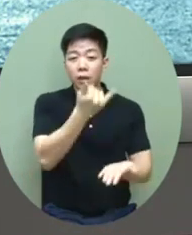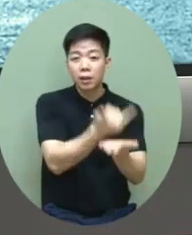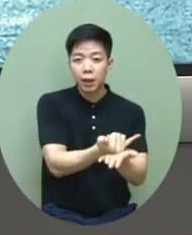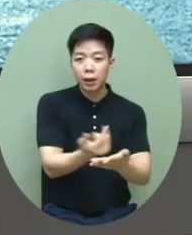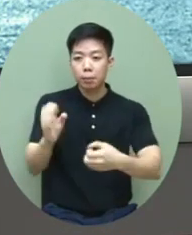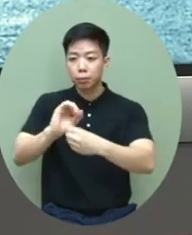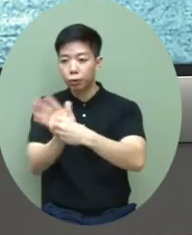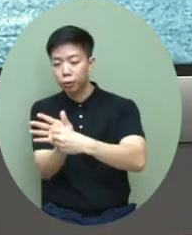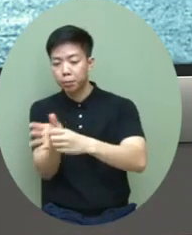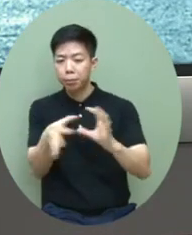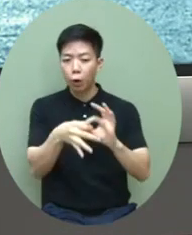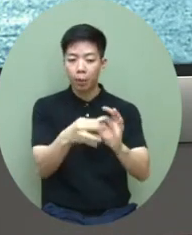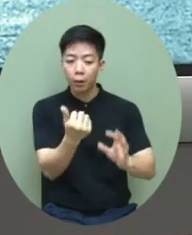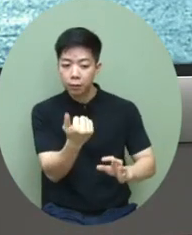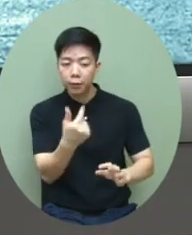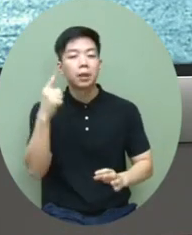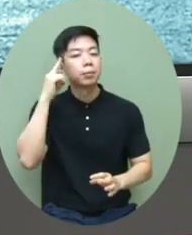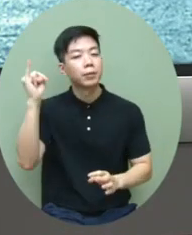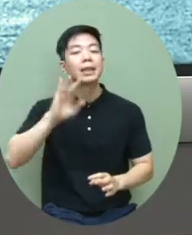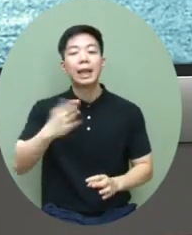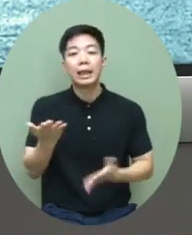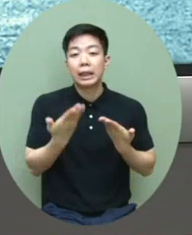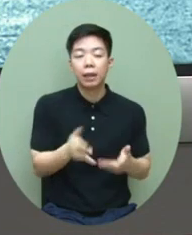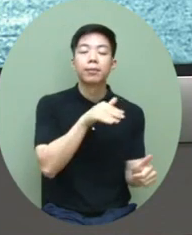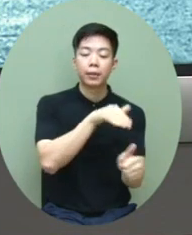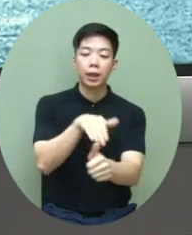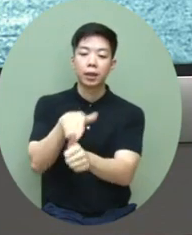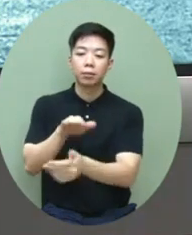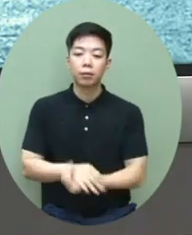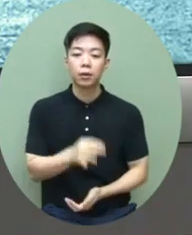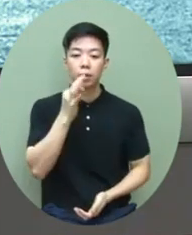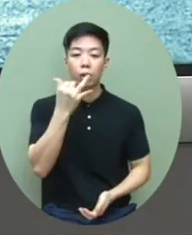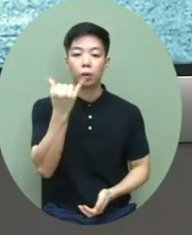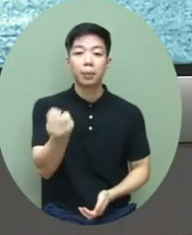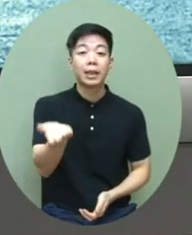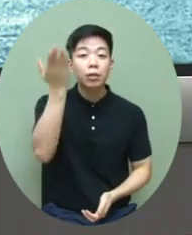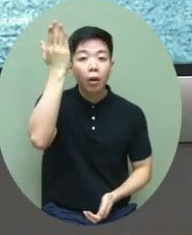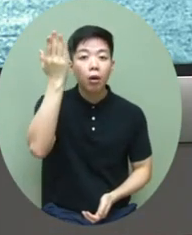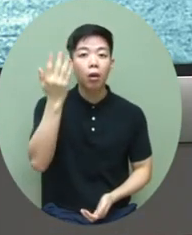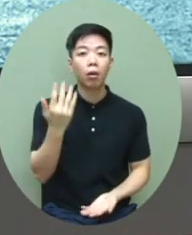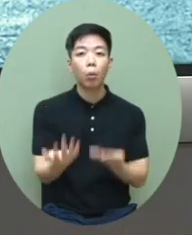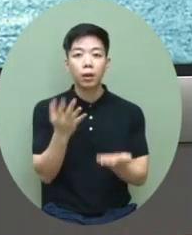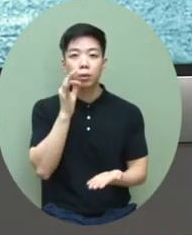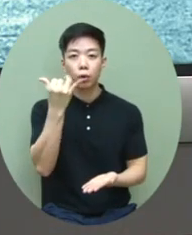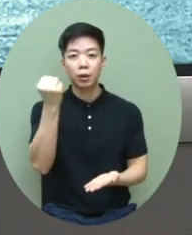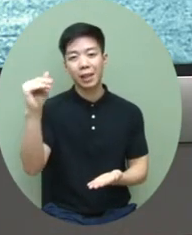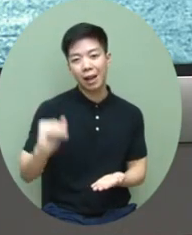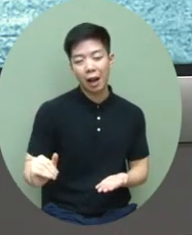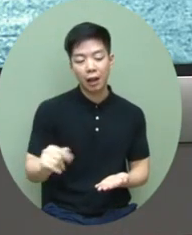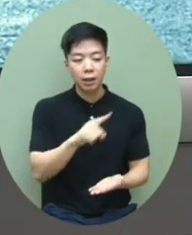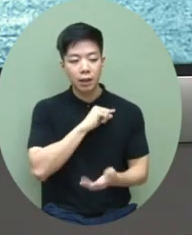過想提醒市民，在他60歲以上的市民或者60歲以下有一個長期病